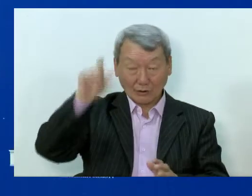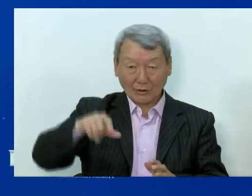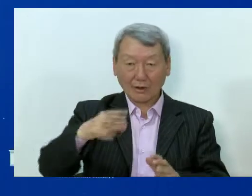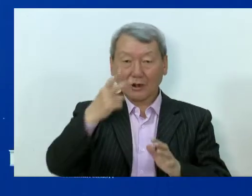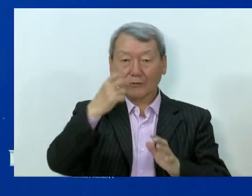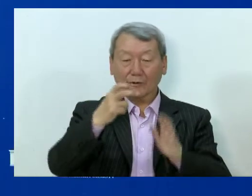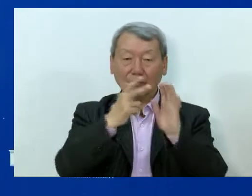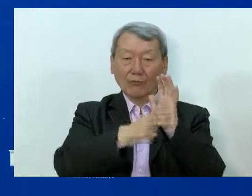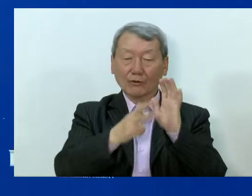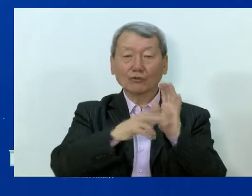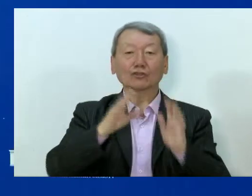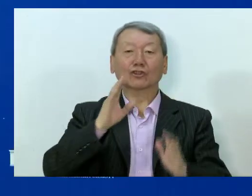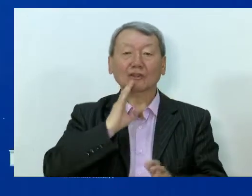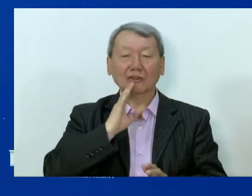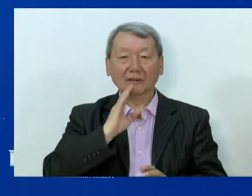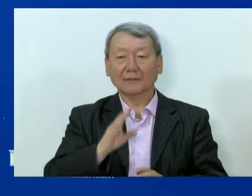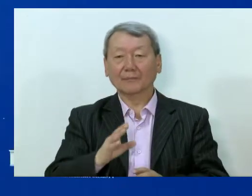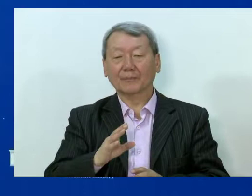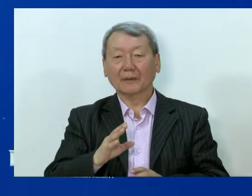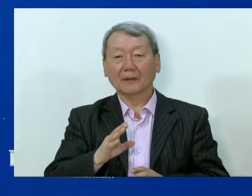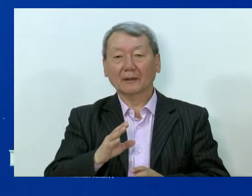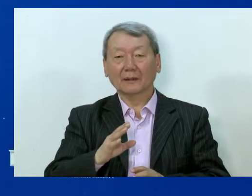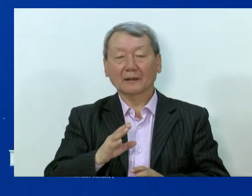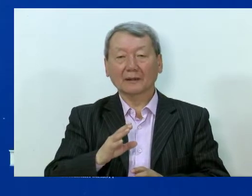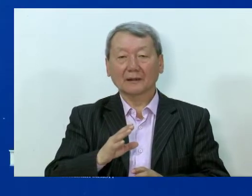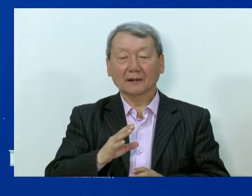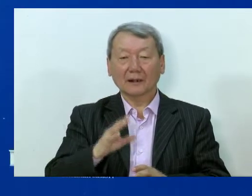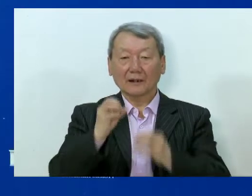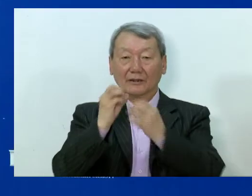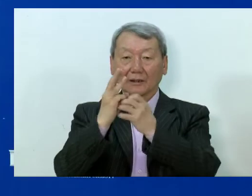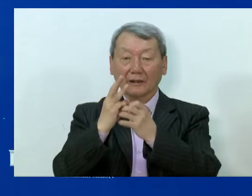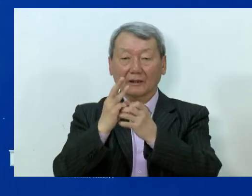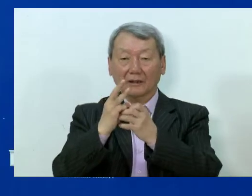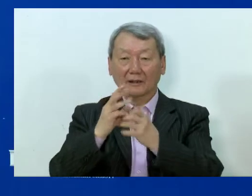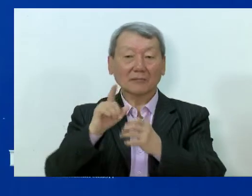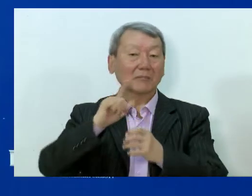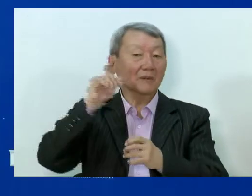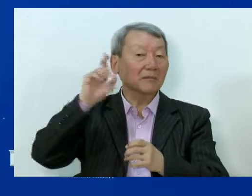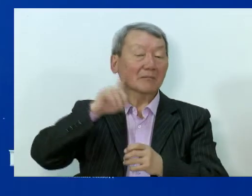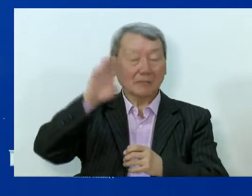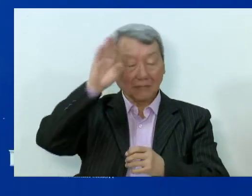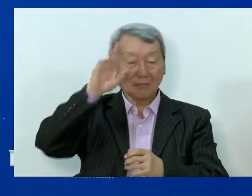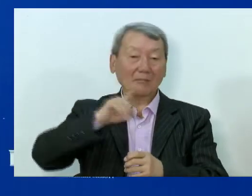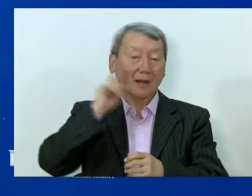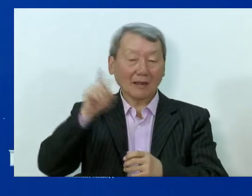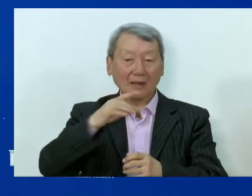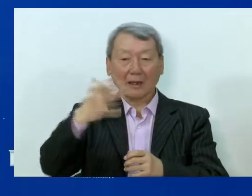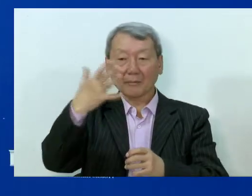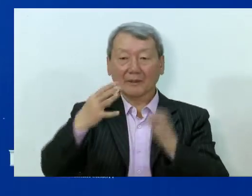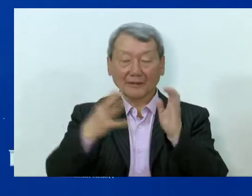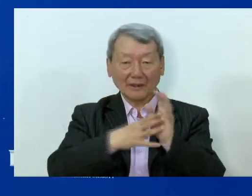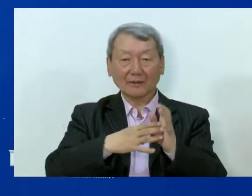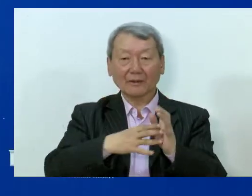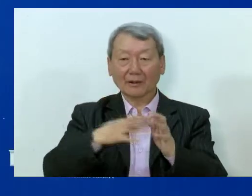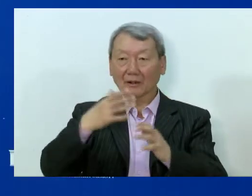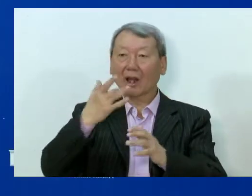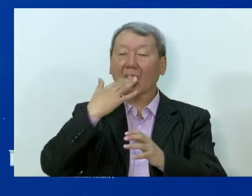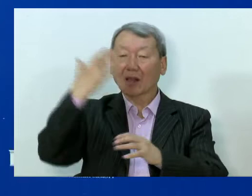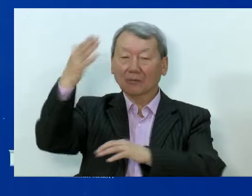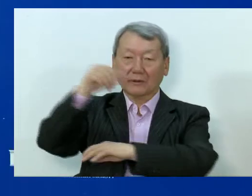280 женщин 13 несовершенолетних а также всех граждан других